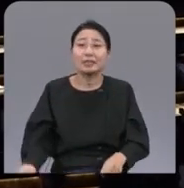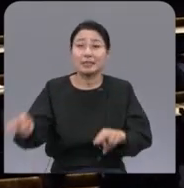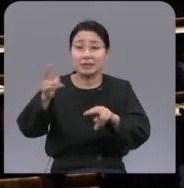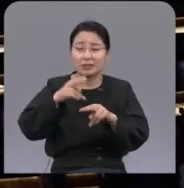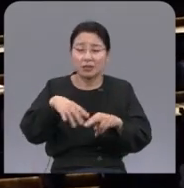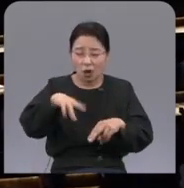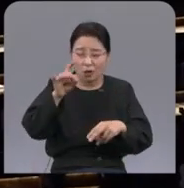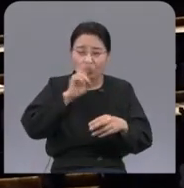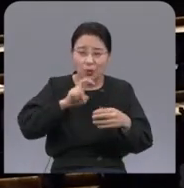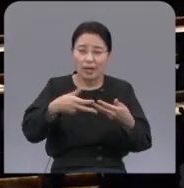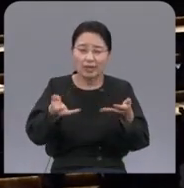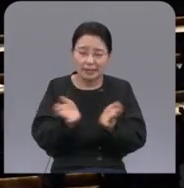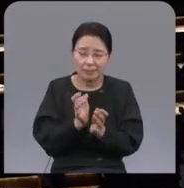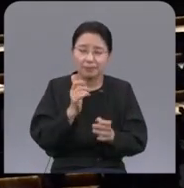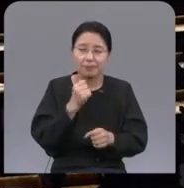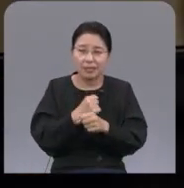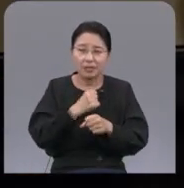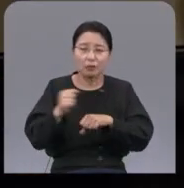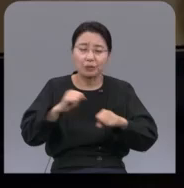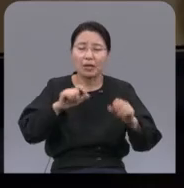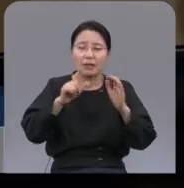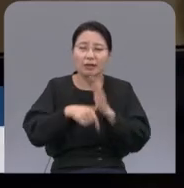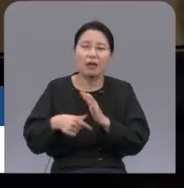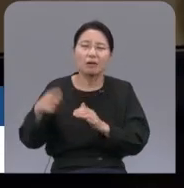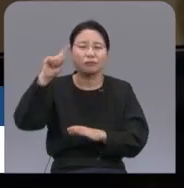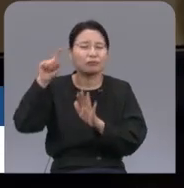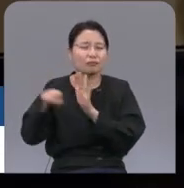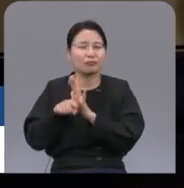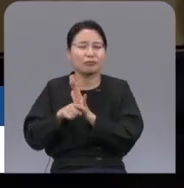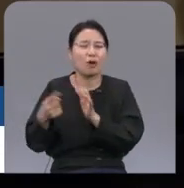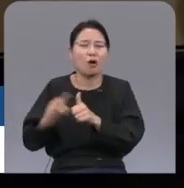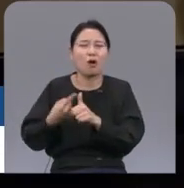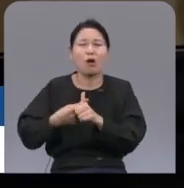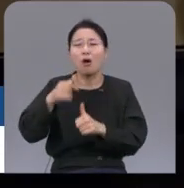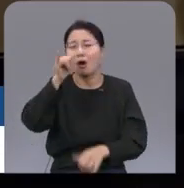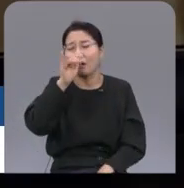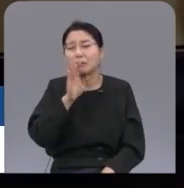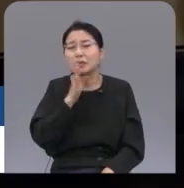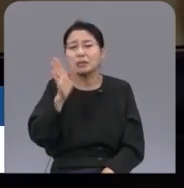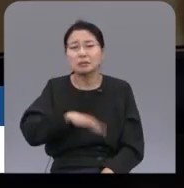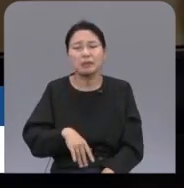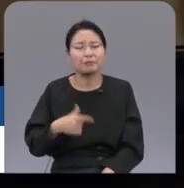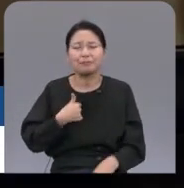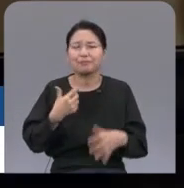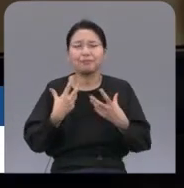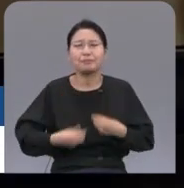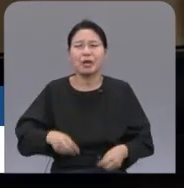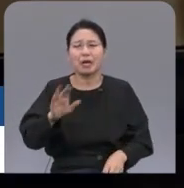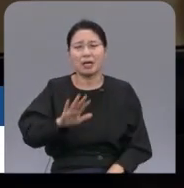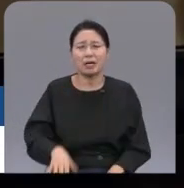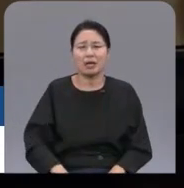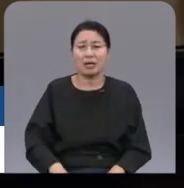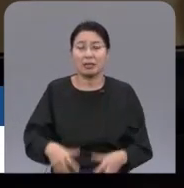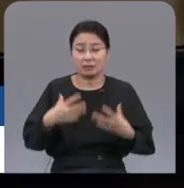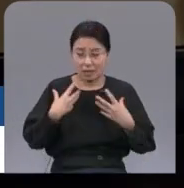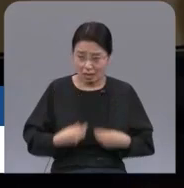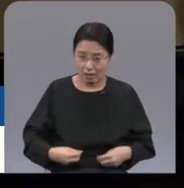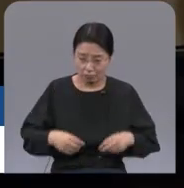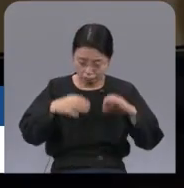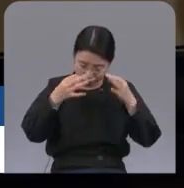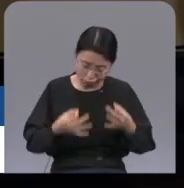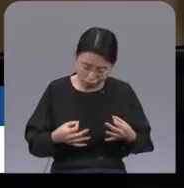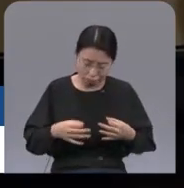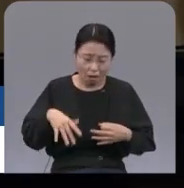sunguan a déclaré qu'un petit garçon qui n'est autre que lui qui rêvait d'un avenir sur l'île méridionale de Jeju est invité à présent à s'exprimer à